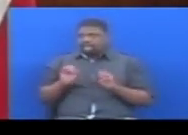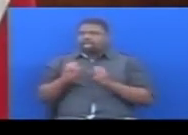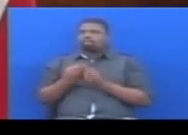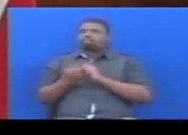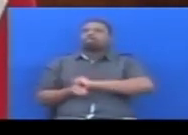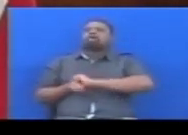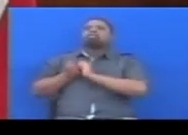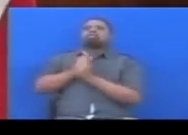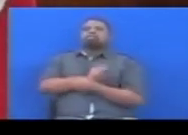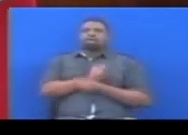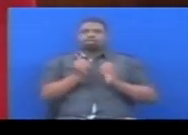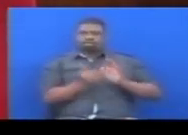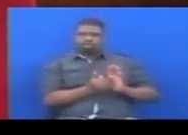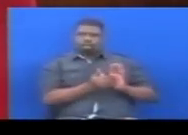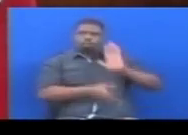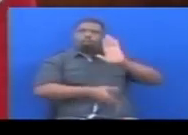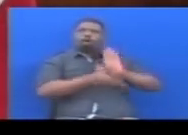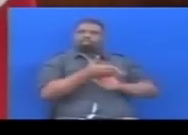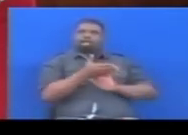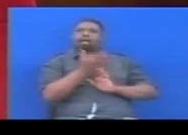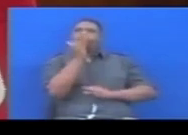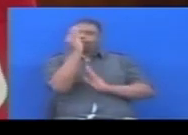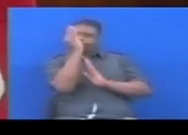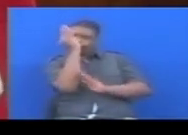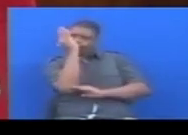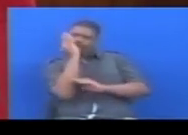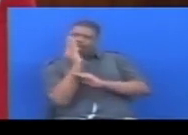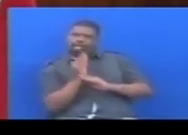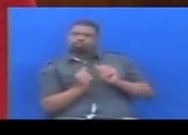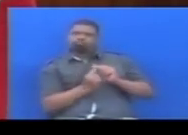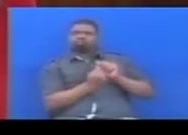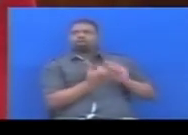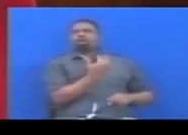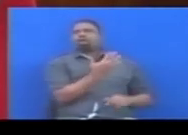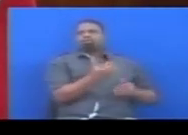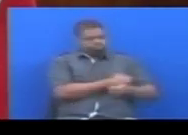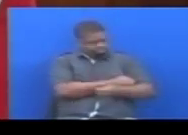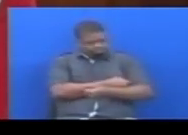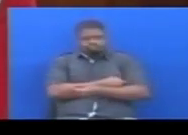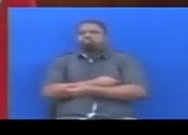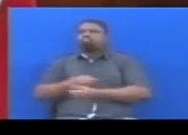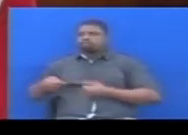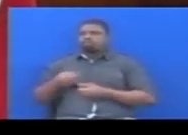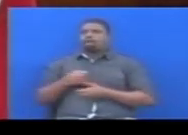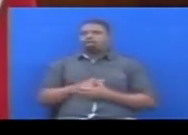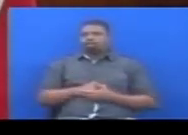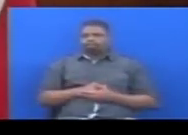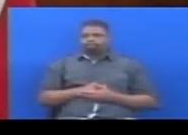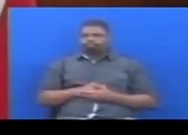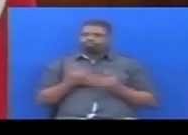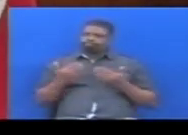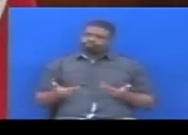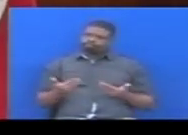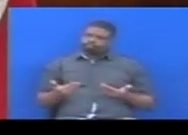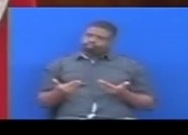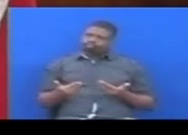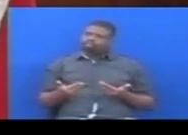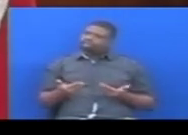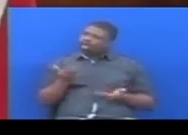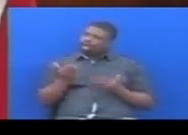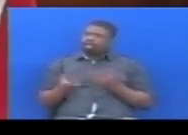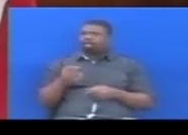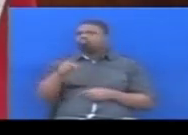afya na mtoa huduma katika sehemu za afya. Kwa hiyo katika mabadiliko haya ya sheria, Mheshimiwa Naibu Spika, tunataka sasa kushusha age of